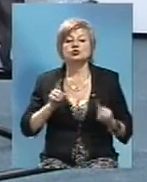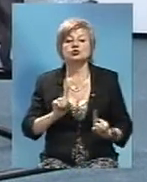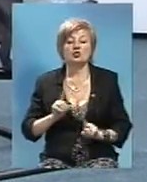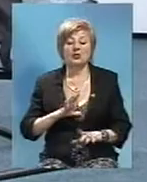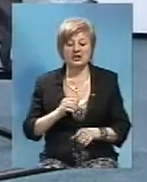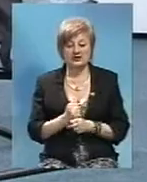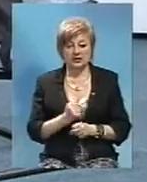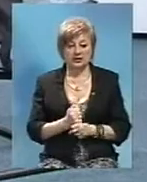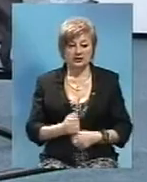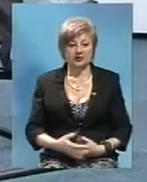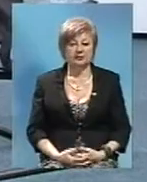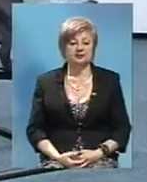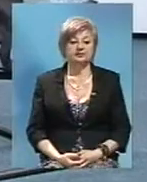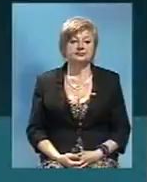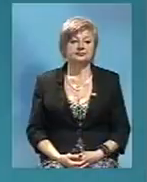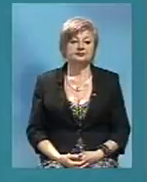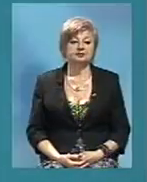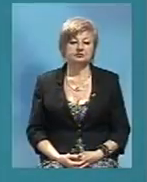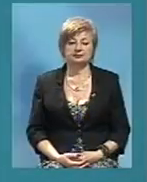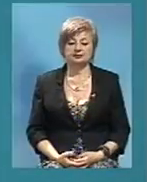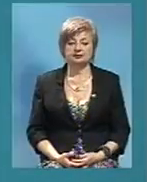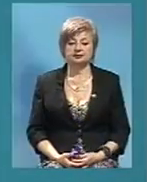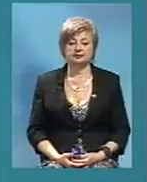Давайте послухаємо пана Ігоря.